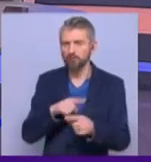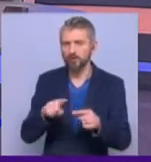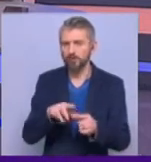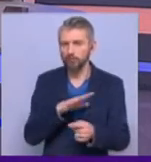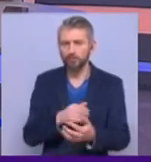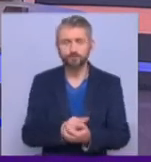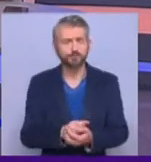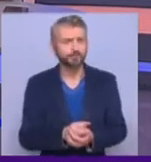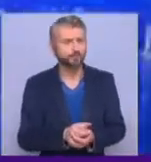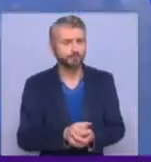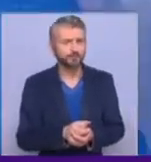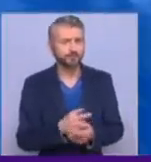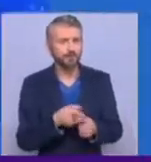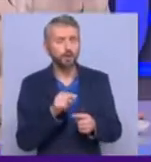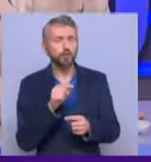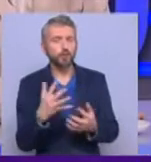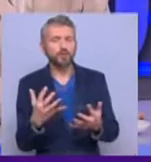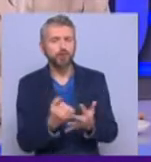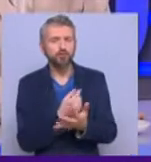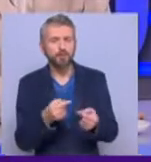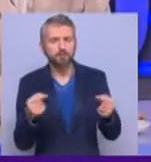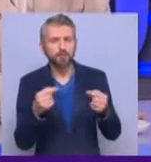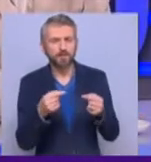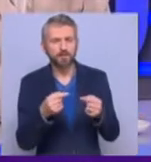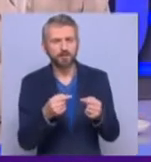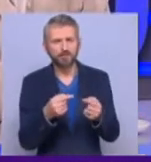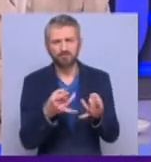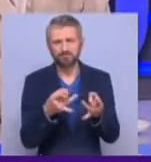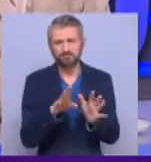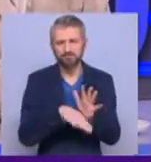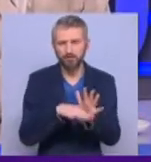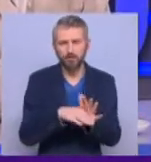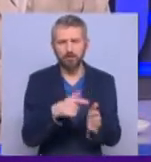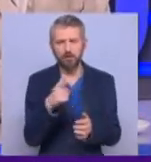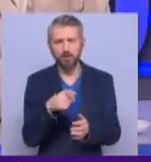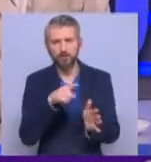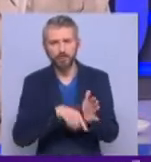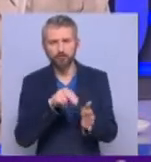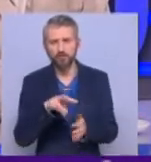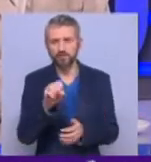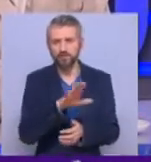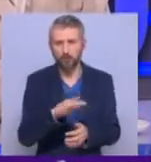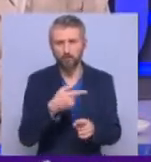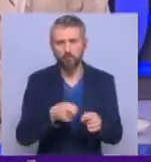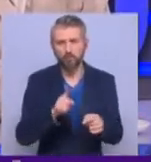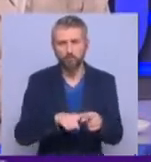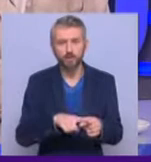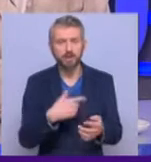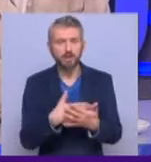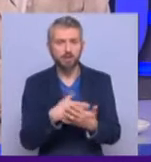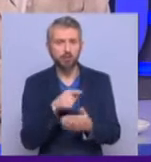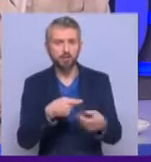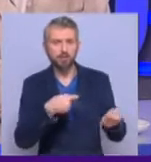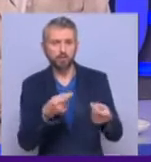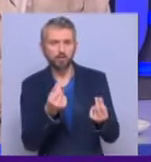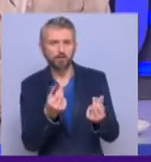просто. Це тут знайшли певні формальні ознаки, що, мовляв, в нас газ дешевше, ніж в Європі, тому нібито там ринкова